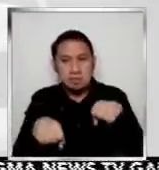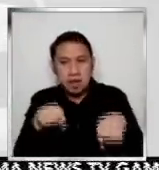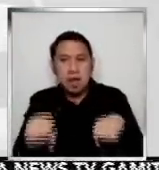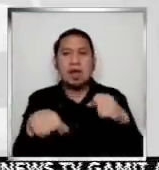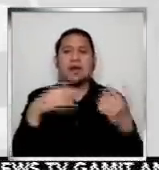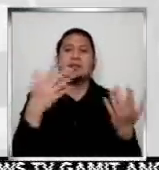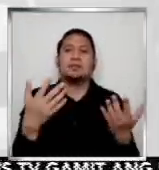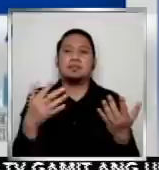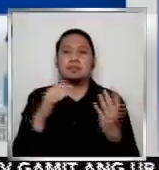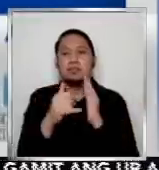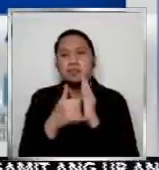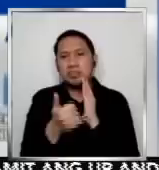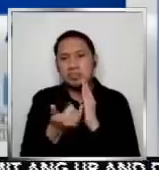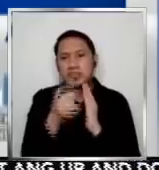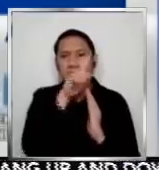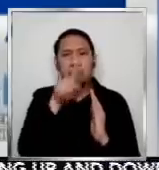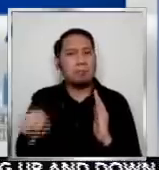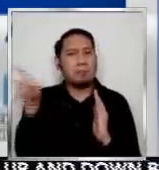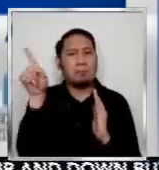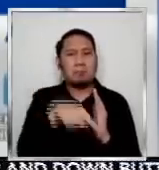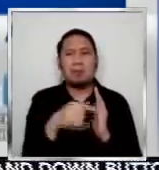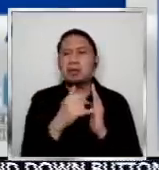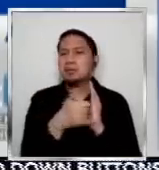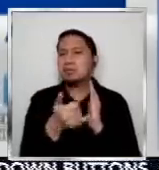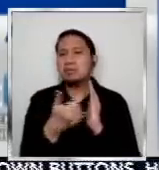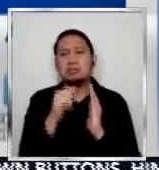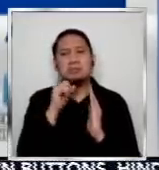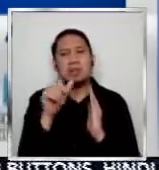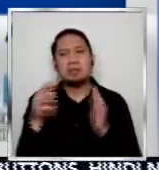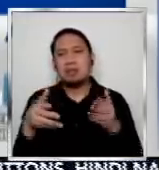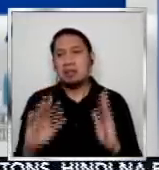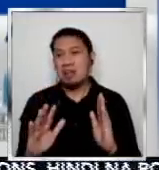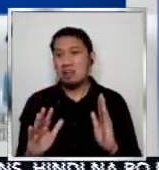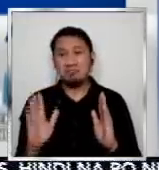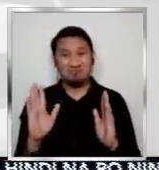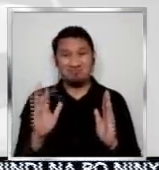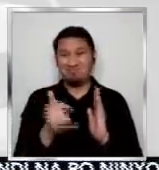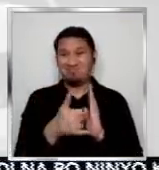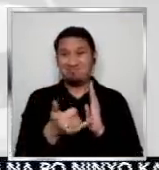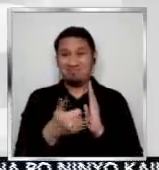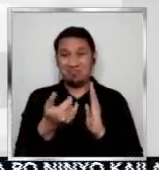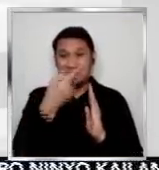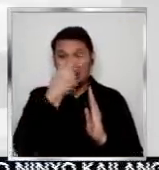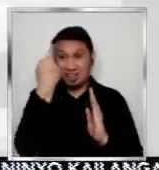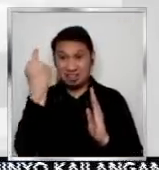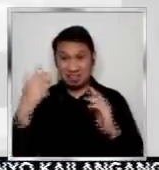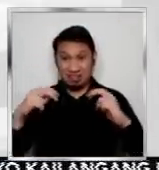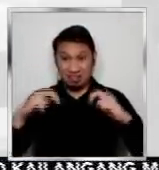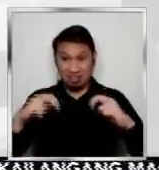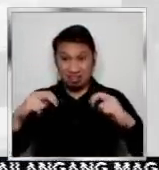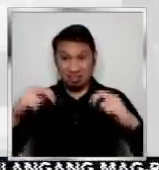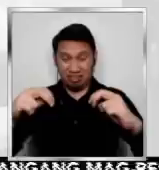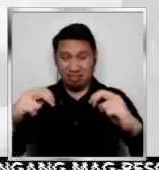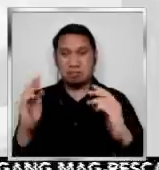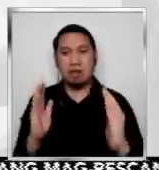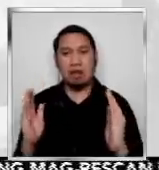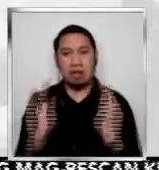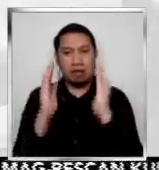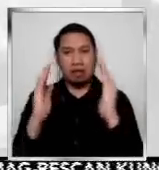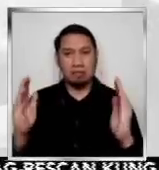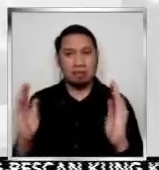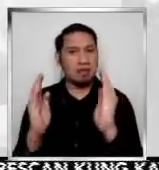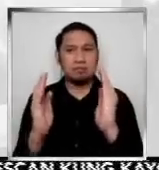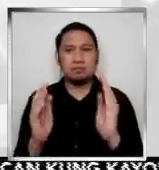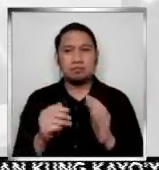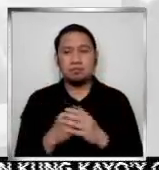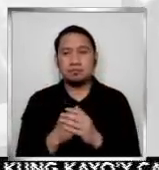ngayon, X. Ang wala po talaga pa ay jeepney kasi ang jeepney harapan. Sa Phase 2, sa June 22 hanggang 30, pwede na ang